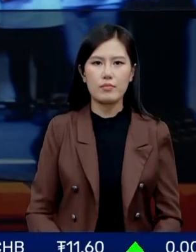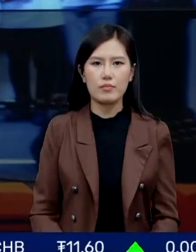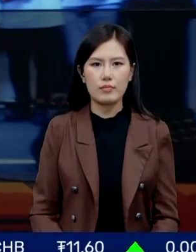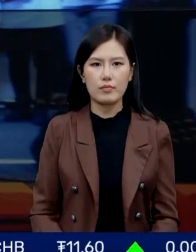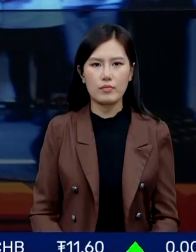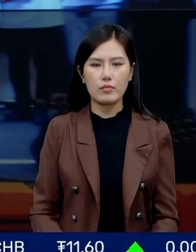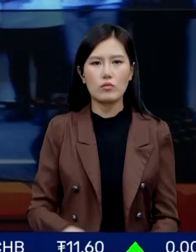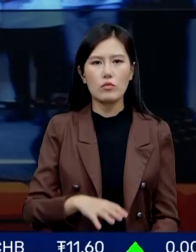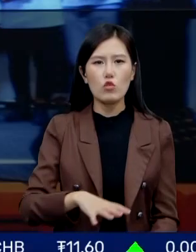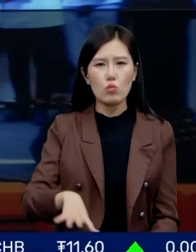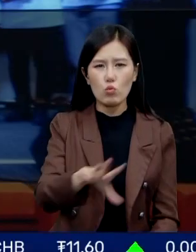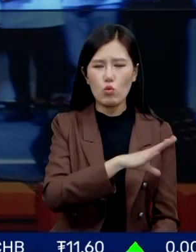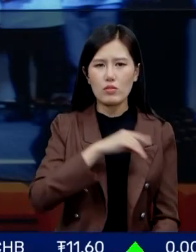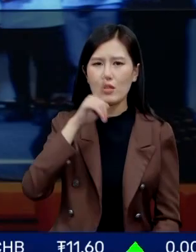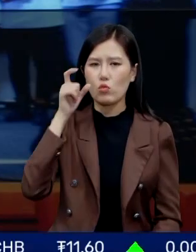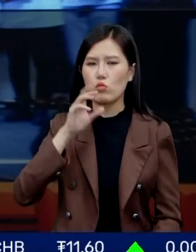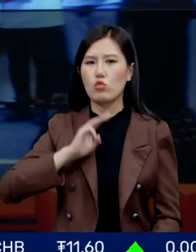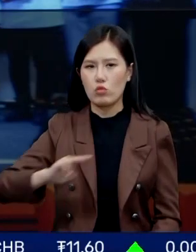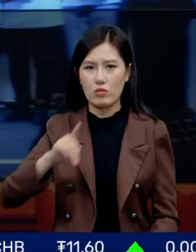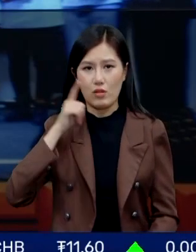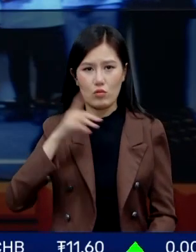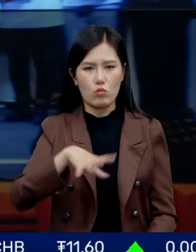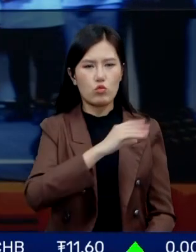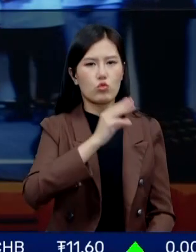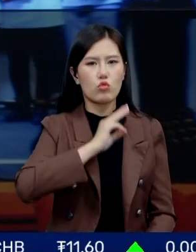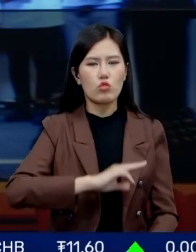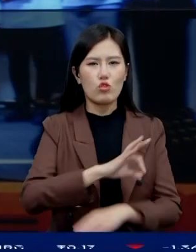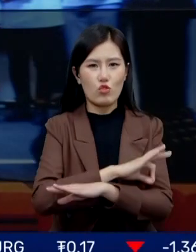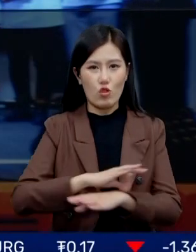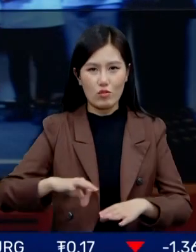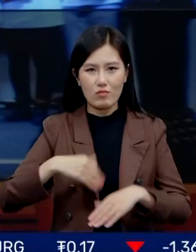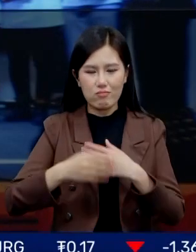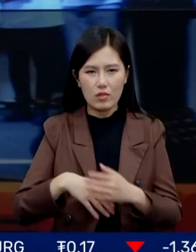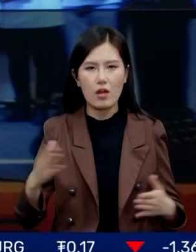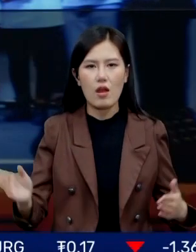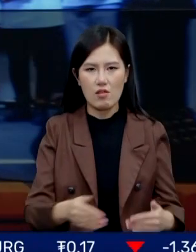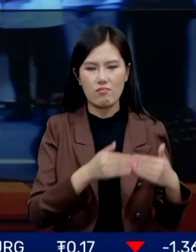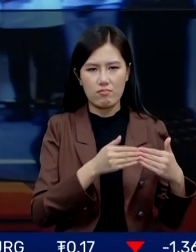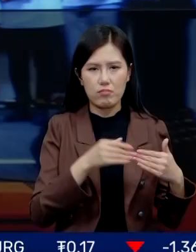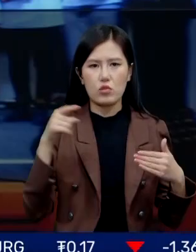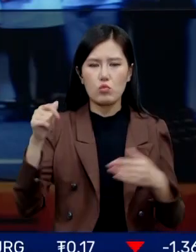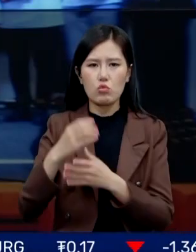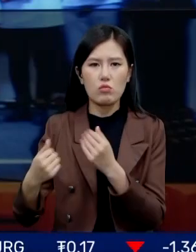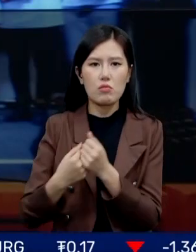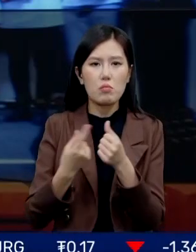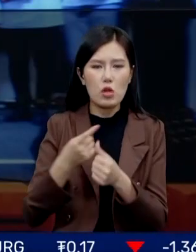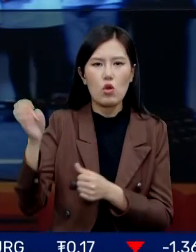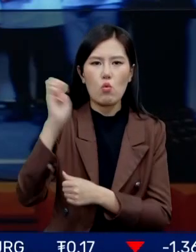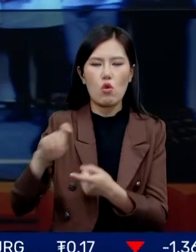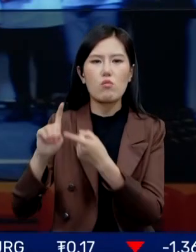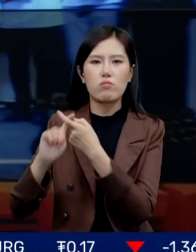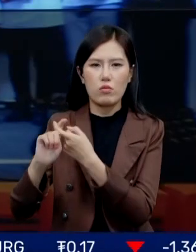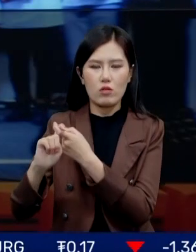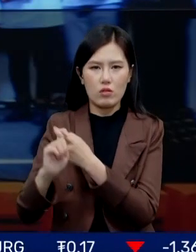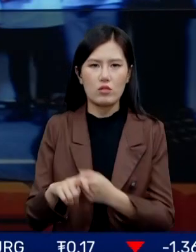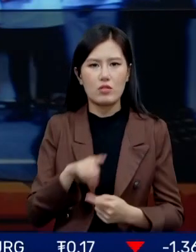Бүгд залуусын төлөө, залуус бүгдийн төлөө төслийн хаалтын үйл ажиллагаа зохион байгуулагдлаа. Европын холбооны санхүүжилтээр хэрэгжсэн энэ төсөлд залуус олон